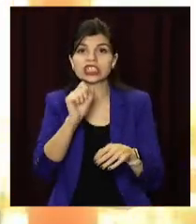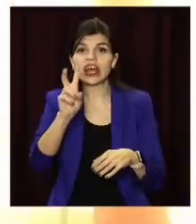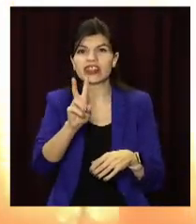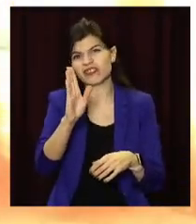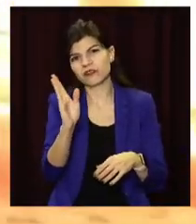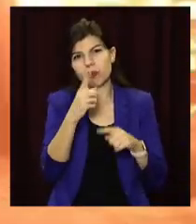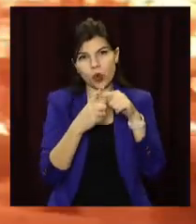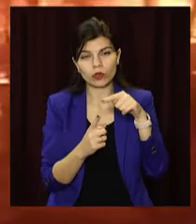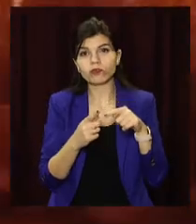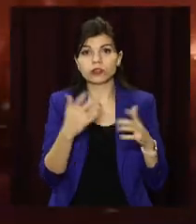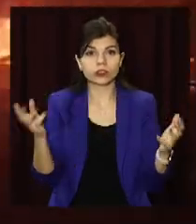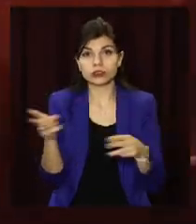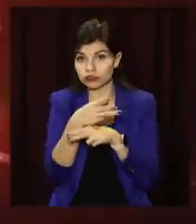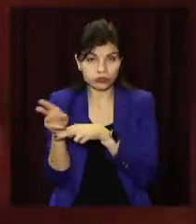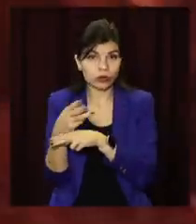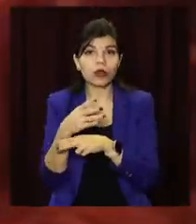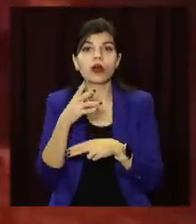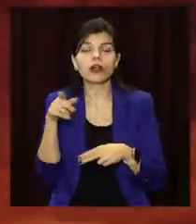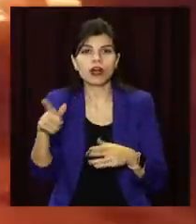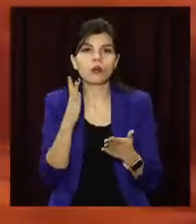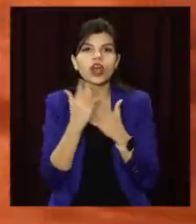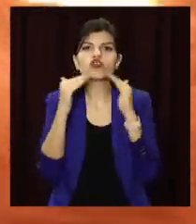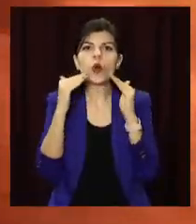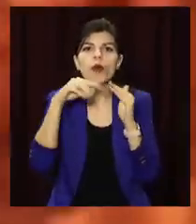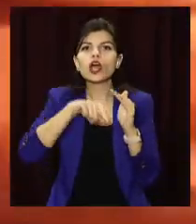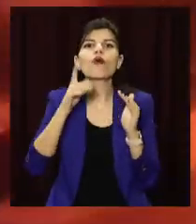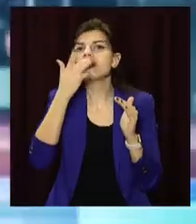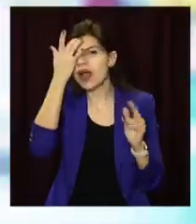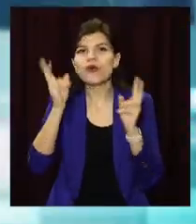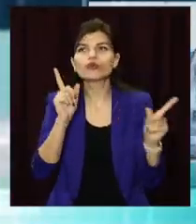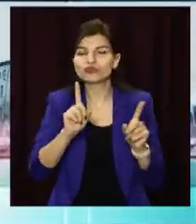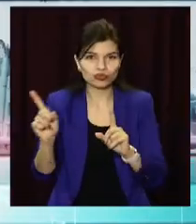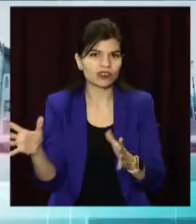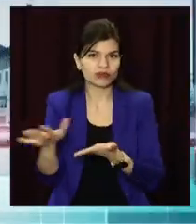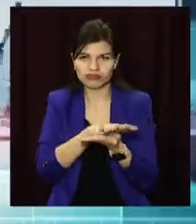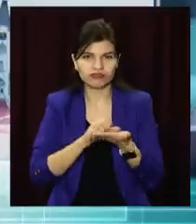години. Вогонь пошкодив домашні речі та конструкційні елементи літньої кухні.